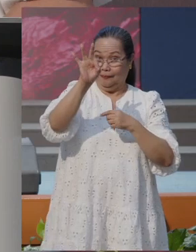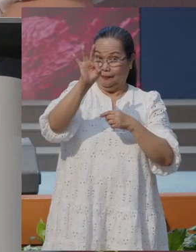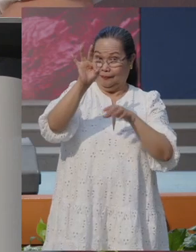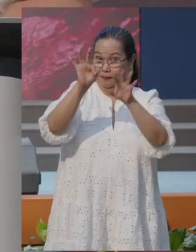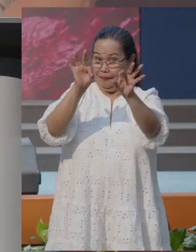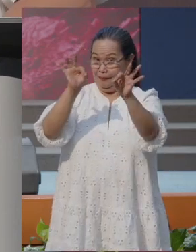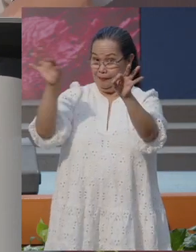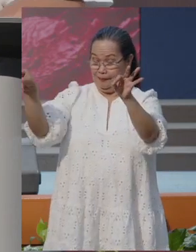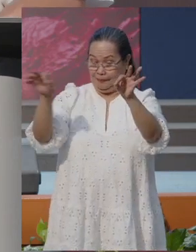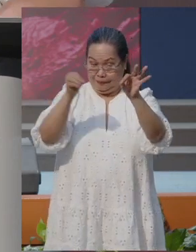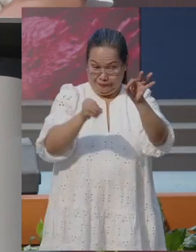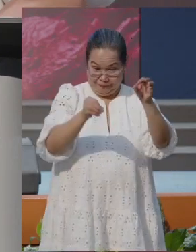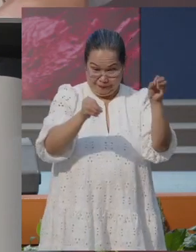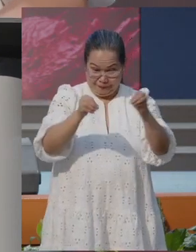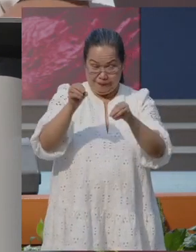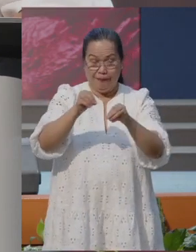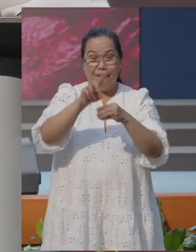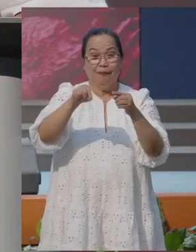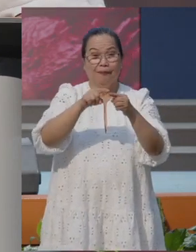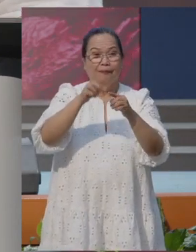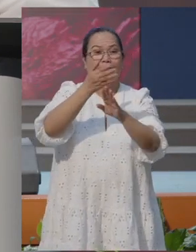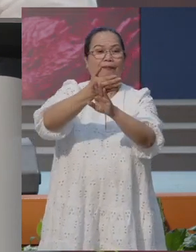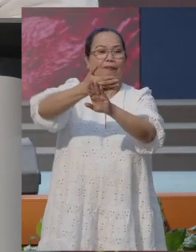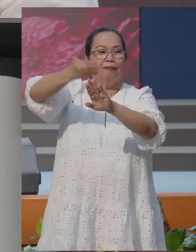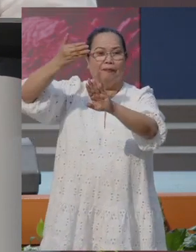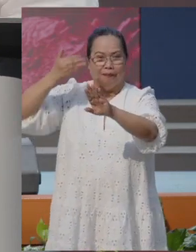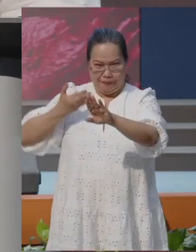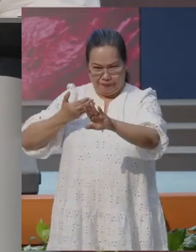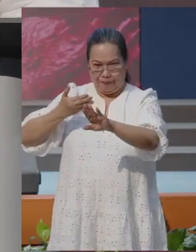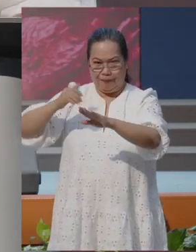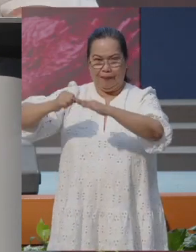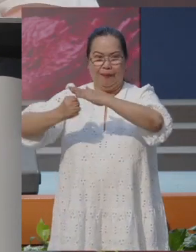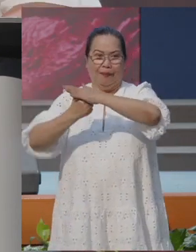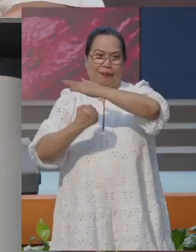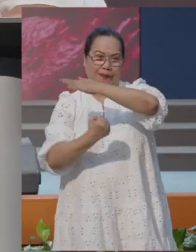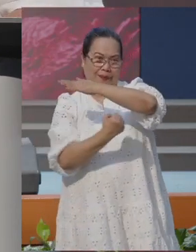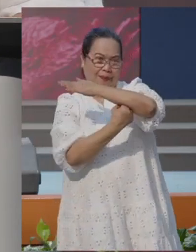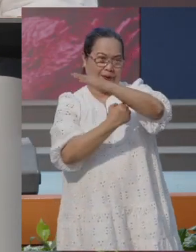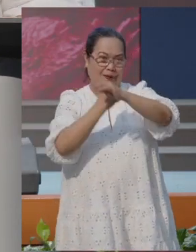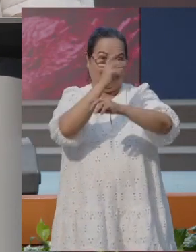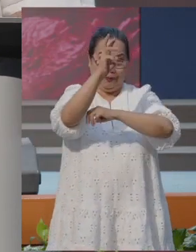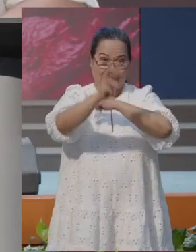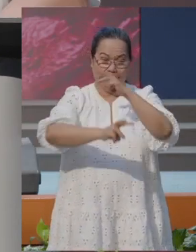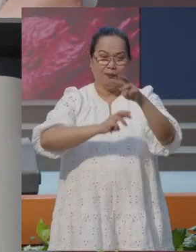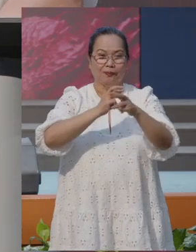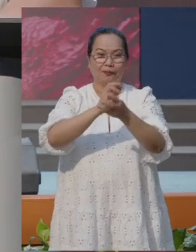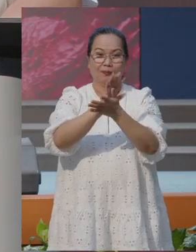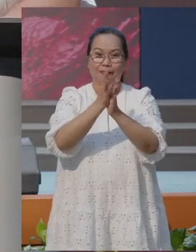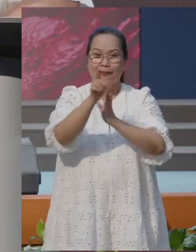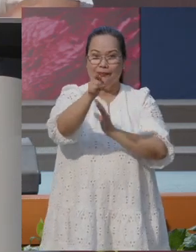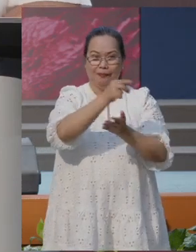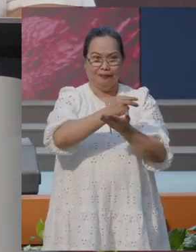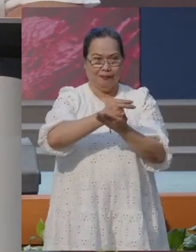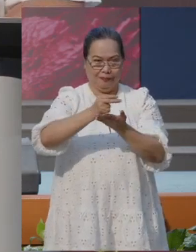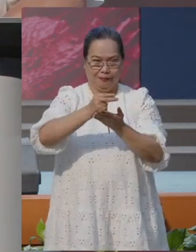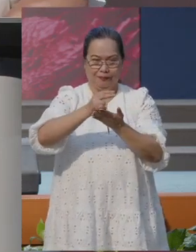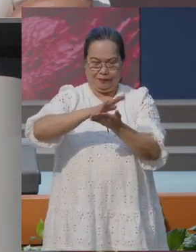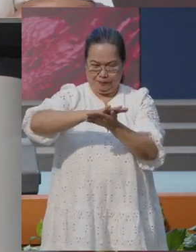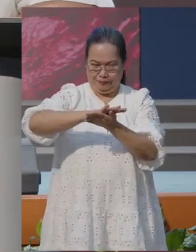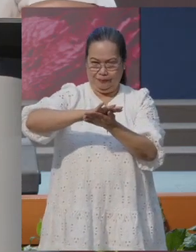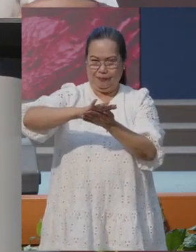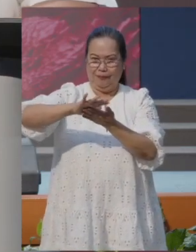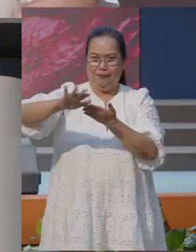in Him. Kailan? Before the foundation of the world, that we should be holy and